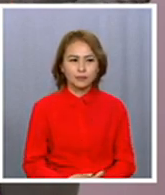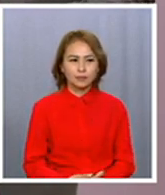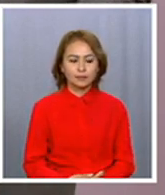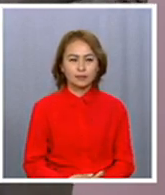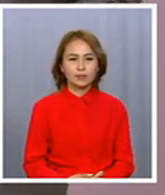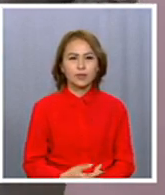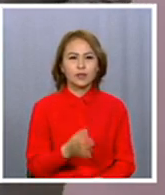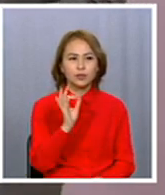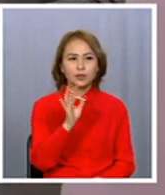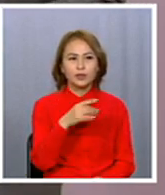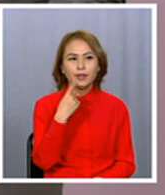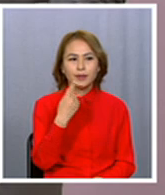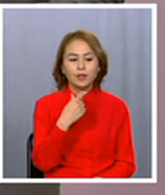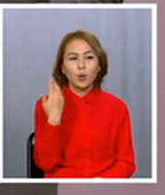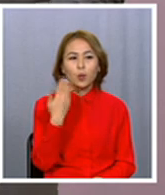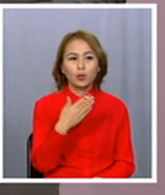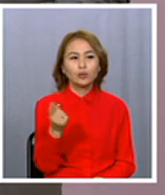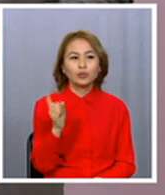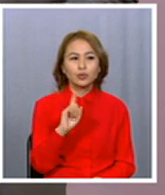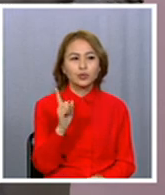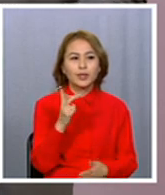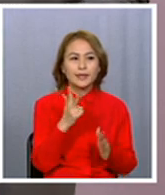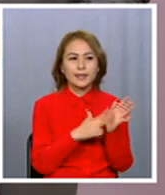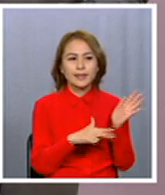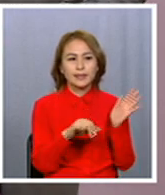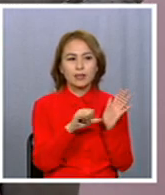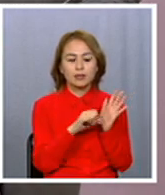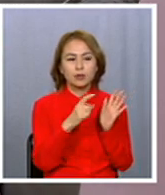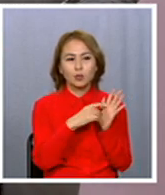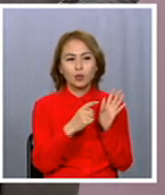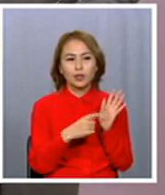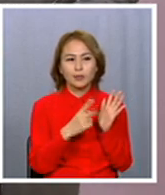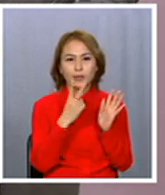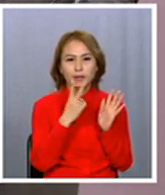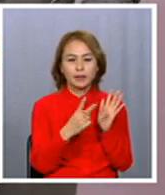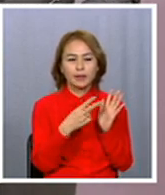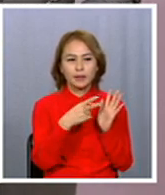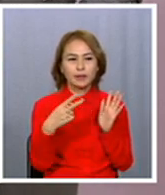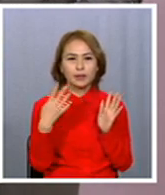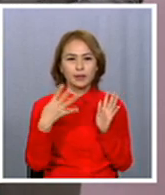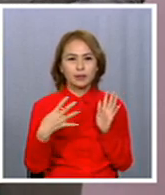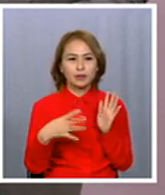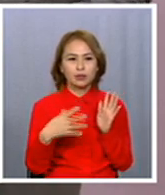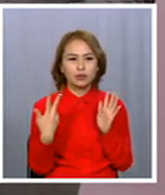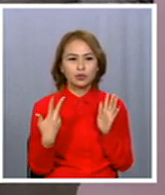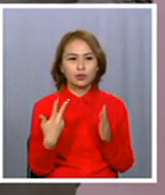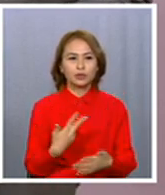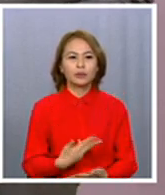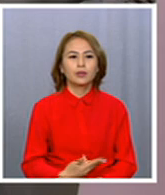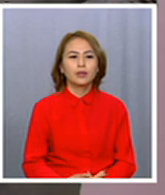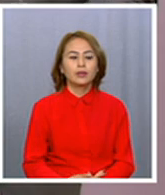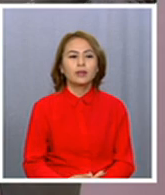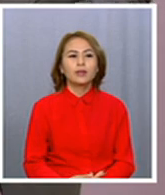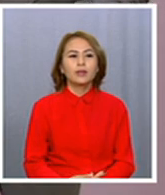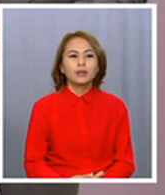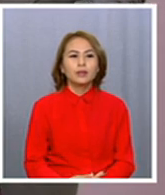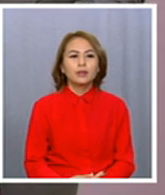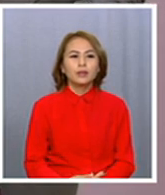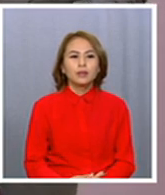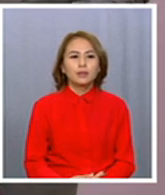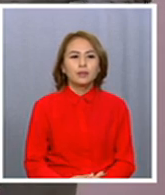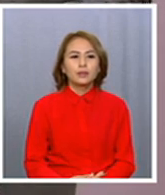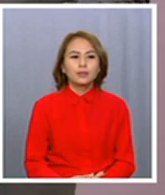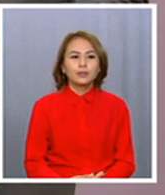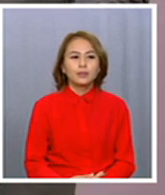Дұрыс айтасыңдар. Ол үшін 86-ны 2-ге бөлеміз. 86 мен 2-нің бөліндісі 43-ке